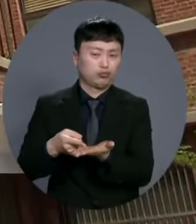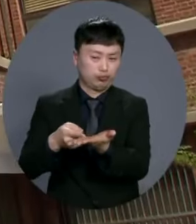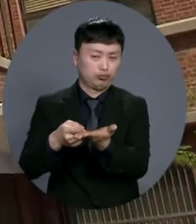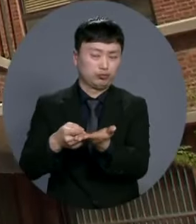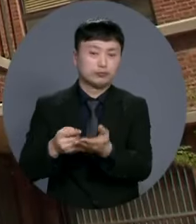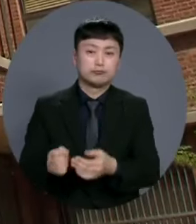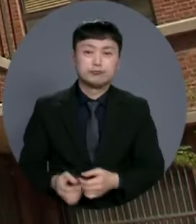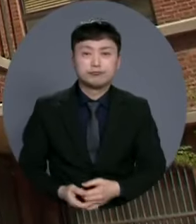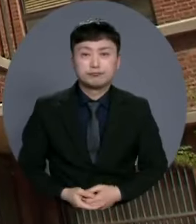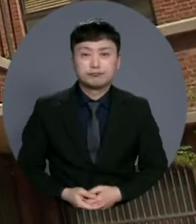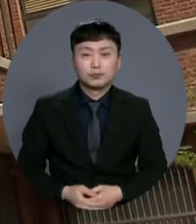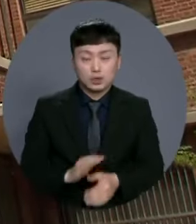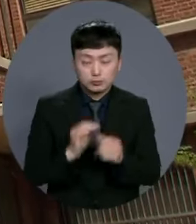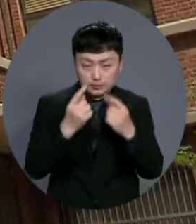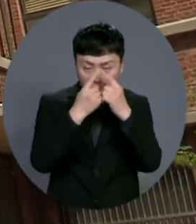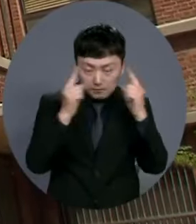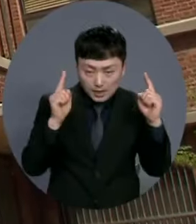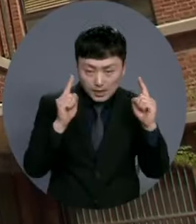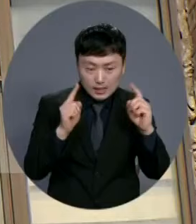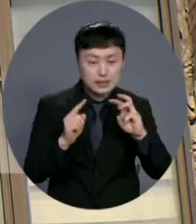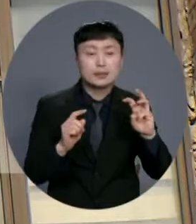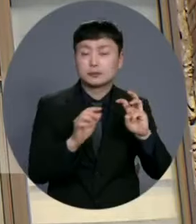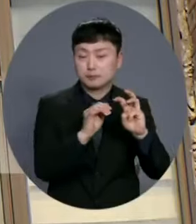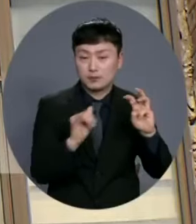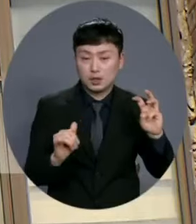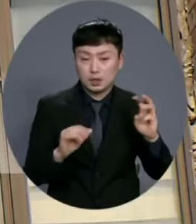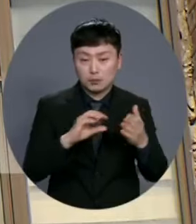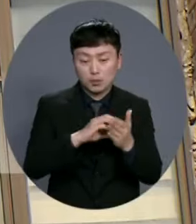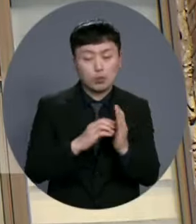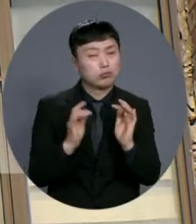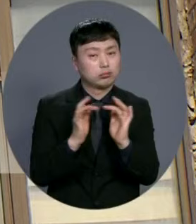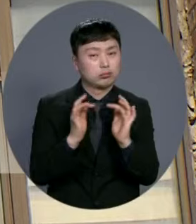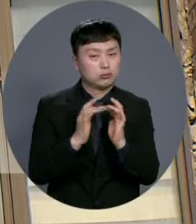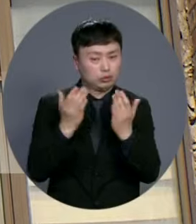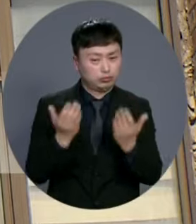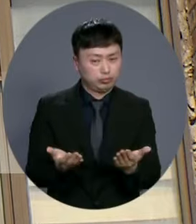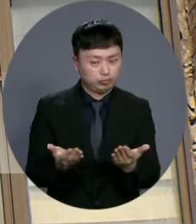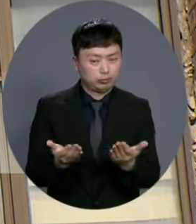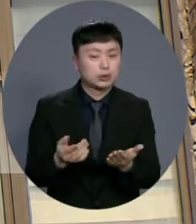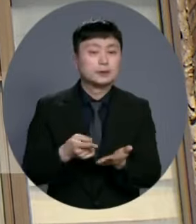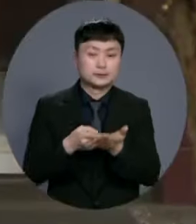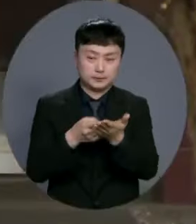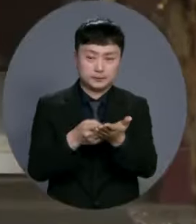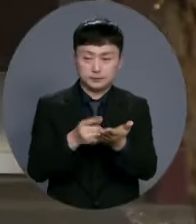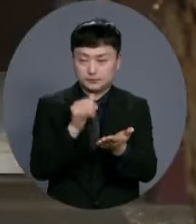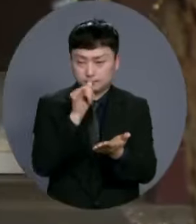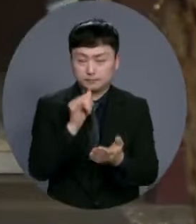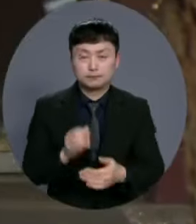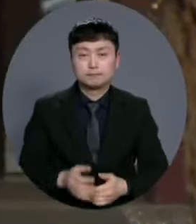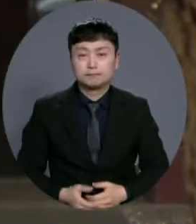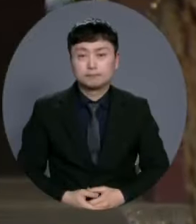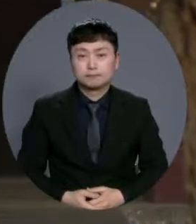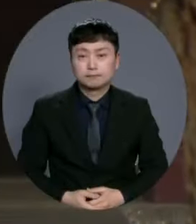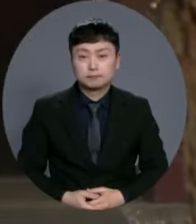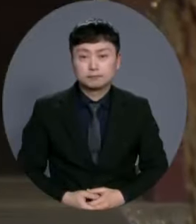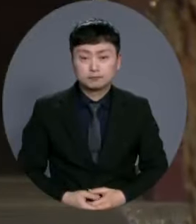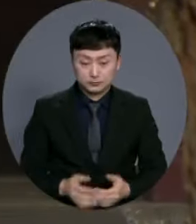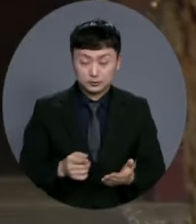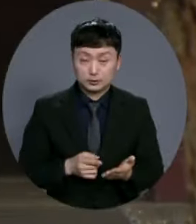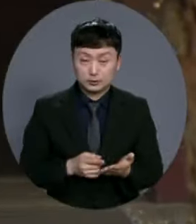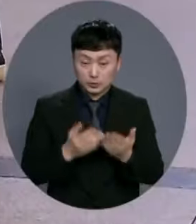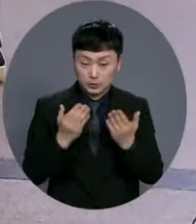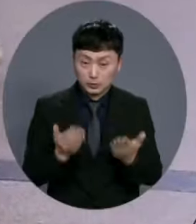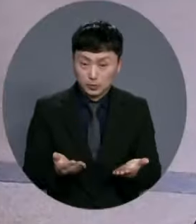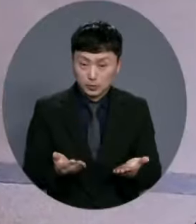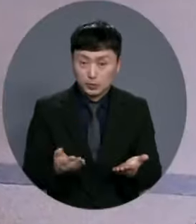제출했습니다. 경북대도 의대생 30여 명이 온라인으로 휴학계를 낸 것으로 확인됐습니다. 실제 휴학으로